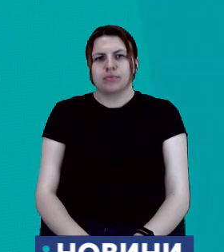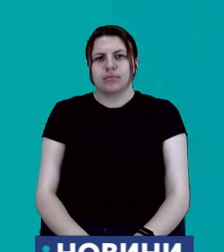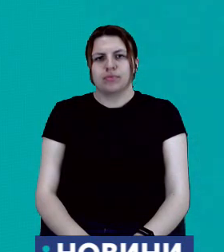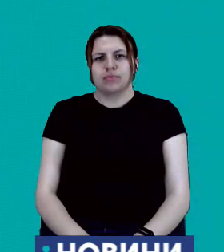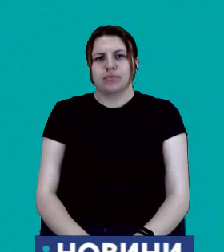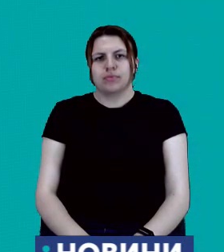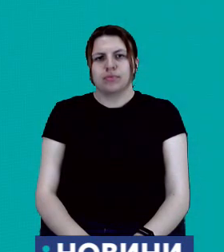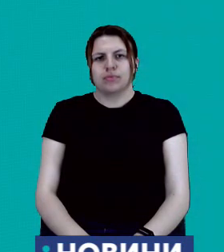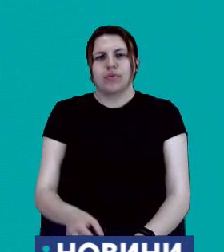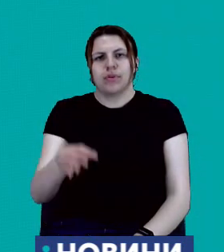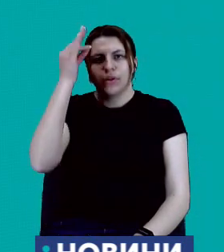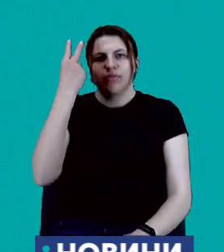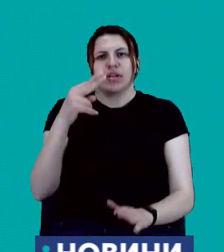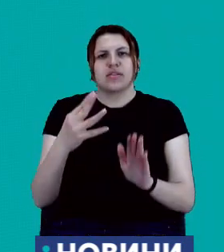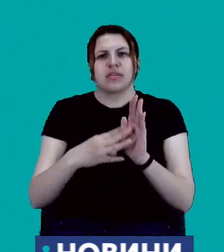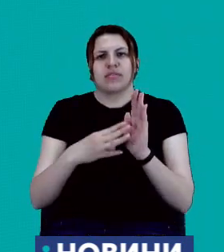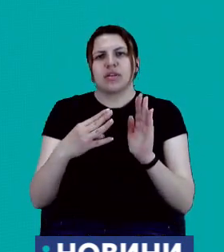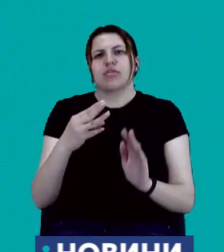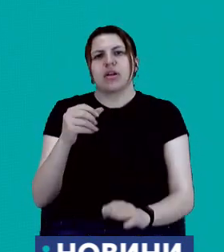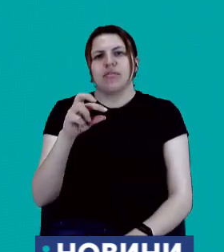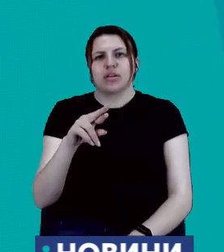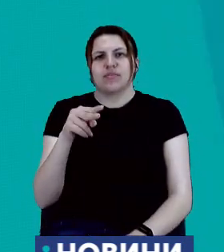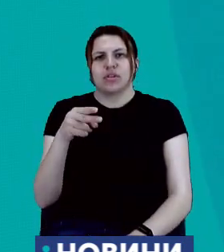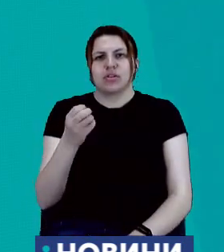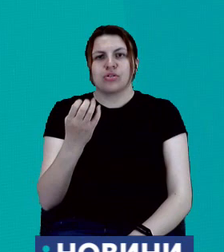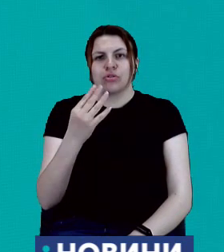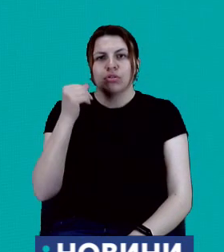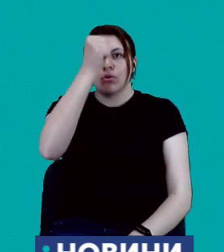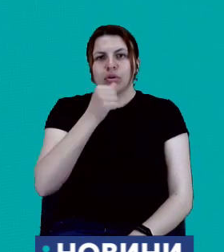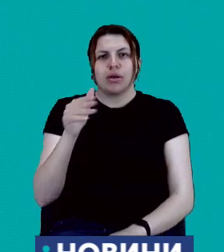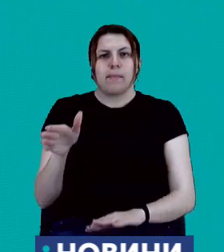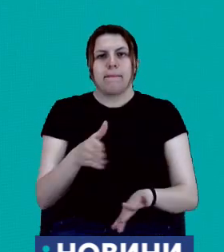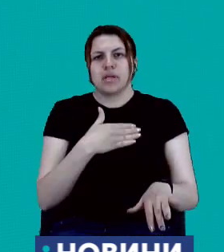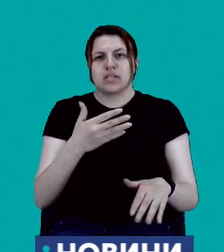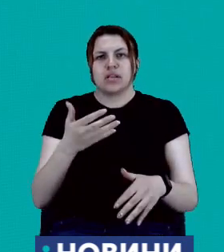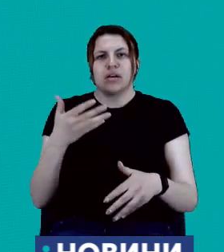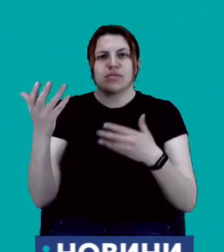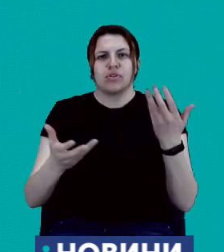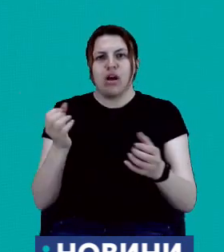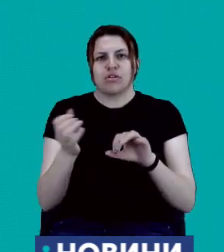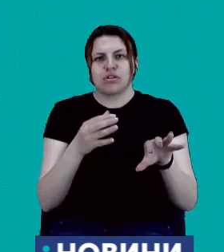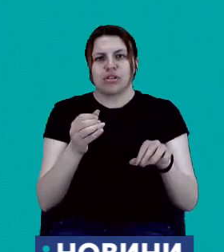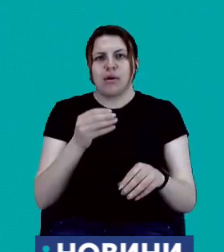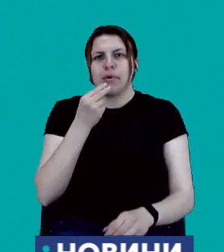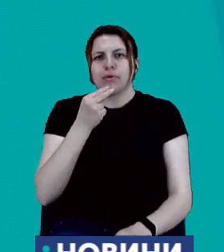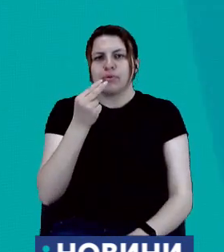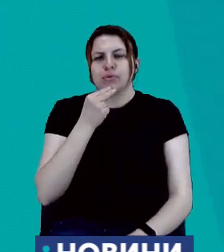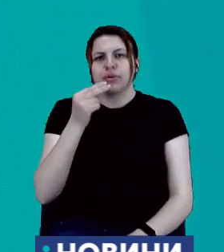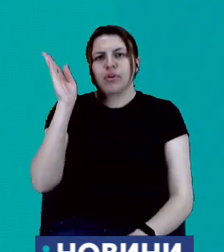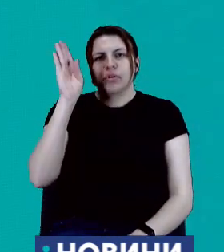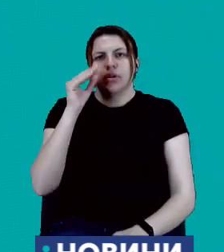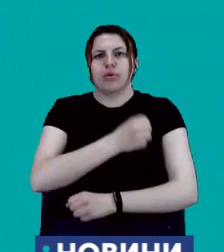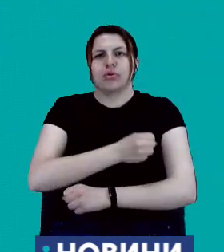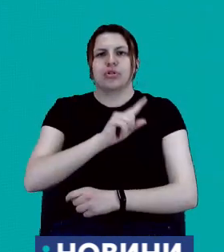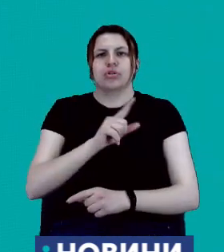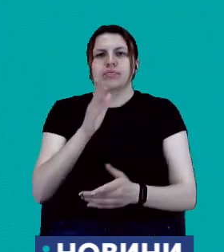Нагадаю, 29 травня 2014 року після розвантаження продуктів та води на блокпосту, що розташовувався на горі